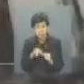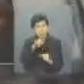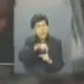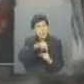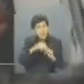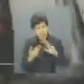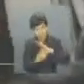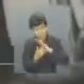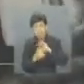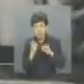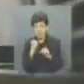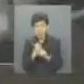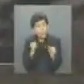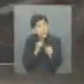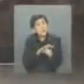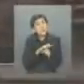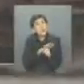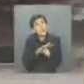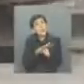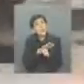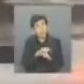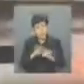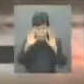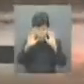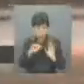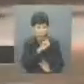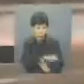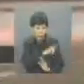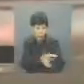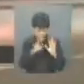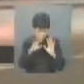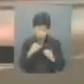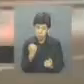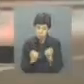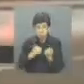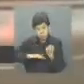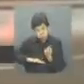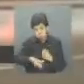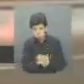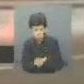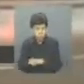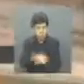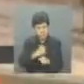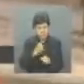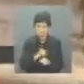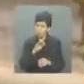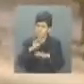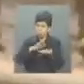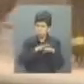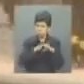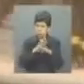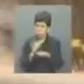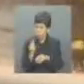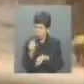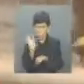ออกมีอากาศไม่หนาวเย็นนักหิมะที่ตกลงมาต่อเนื่องทำให้ถนนลื่นจนทางหลวงต้องประกาศให้ลดการใช้ความเร็วบน